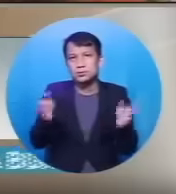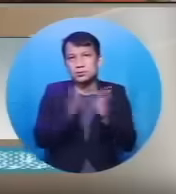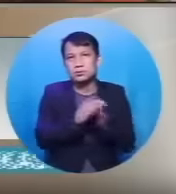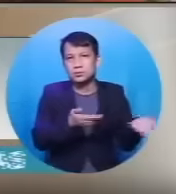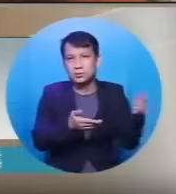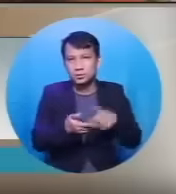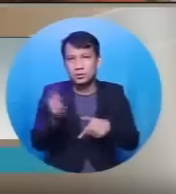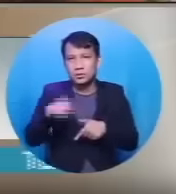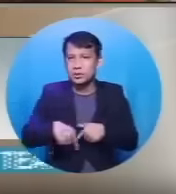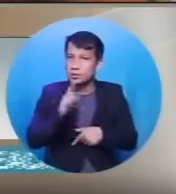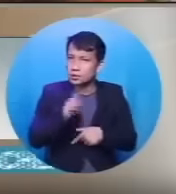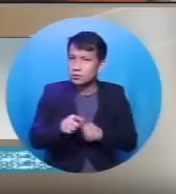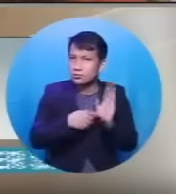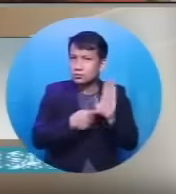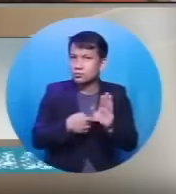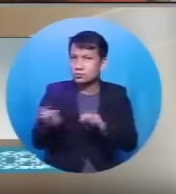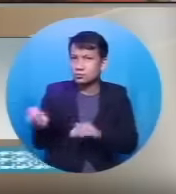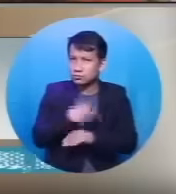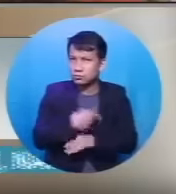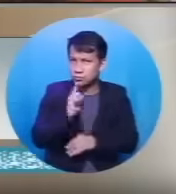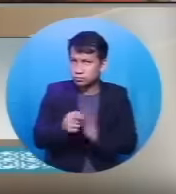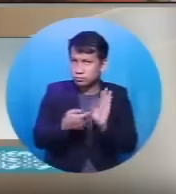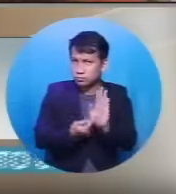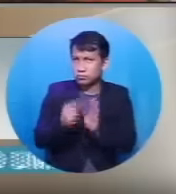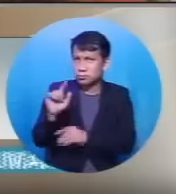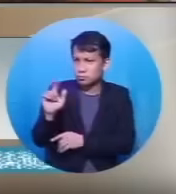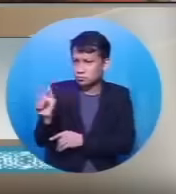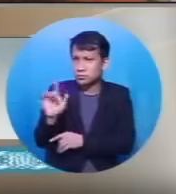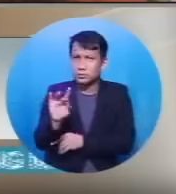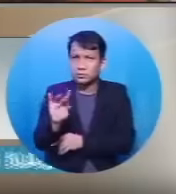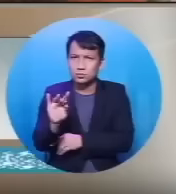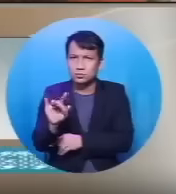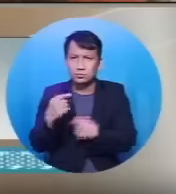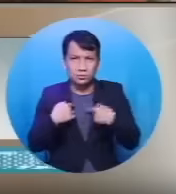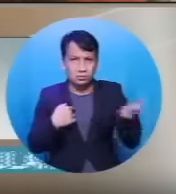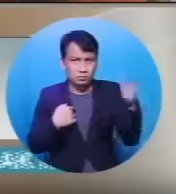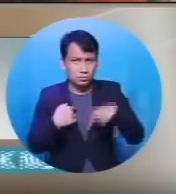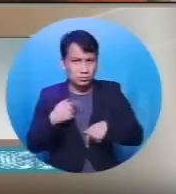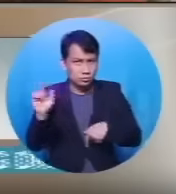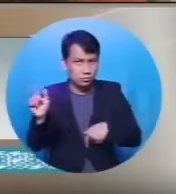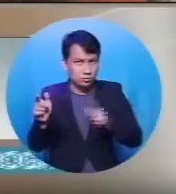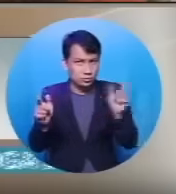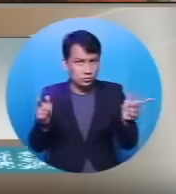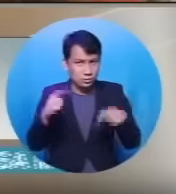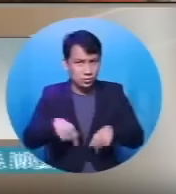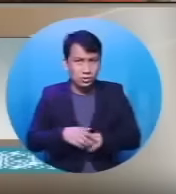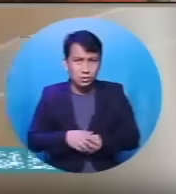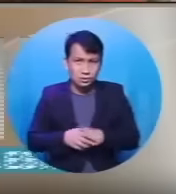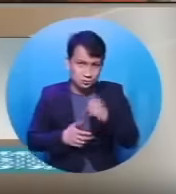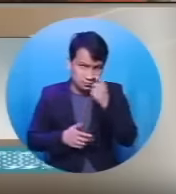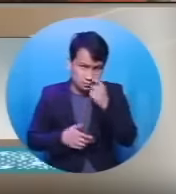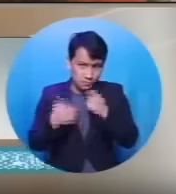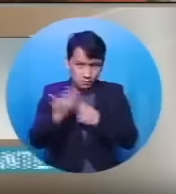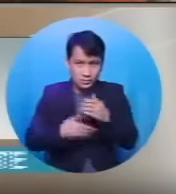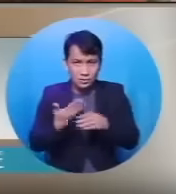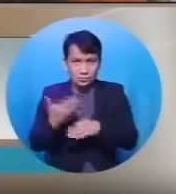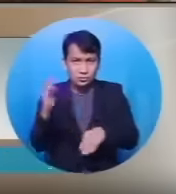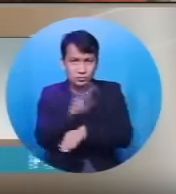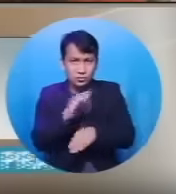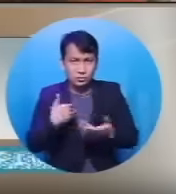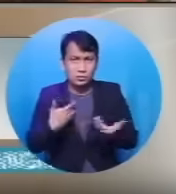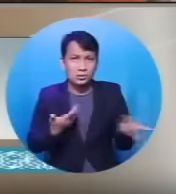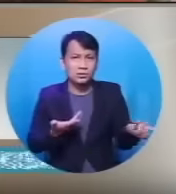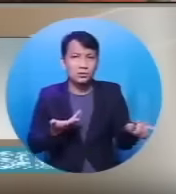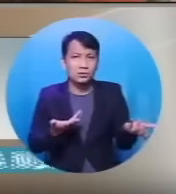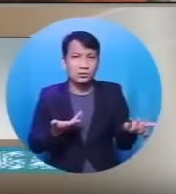nabalikan sila dito kasi nga po Sabi niya sa akin 2018 po sila namanhikan e hinintay nga ko po yung 2020 tapos sasabihin sa akin na pino-post ko siya na magpakasal kaming dalawa